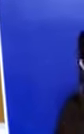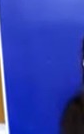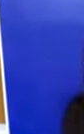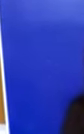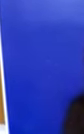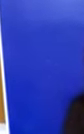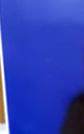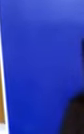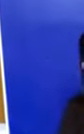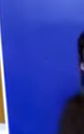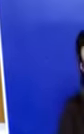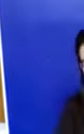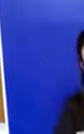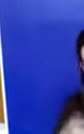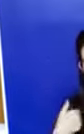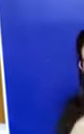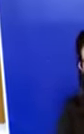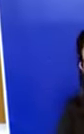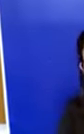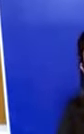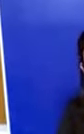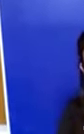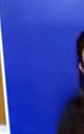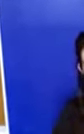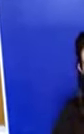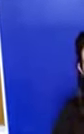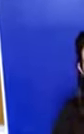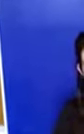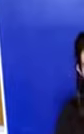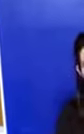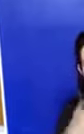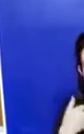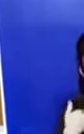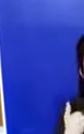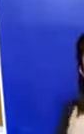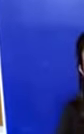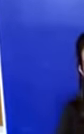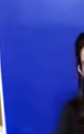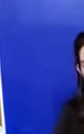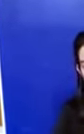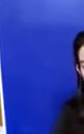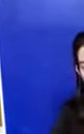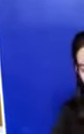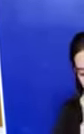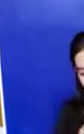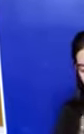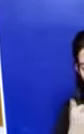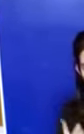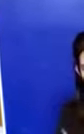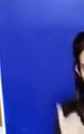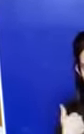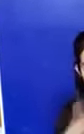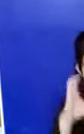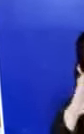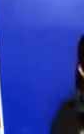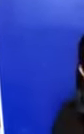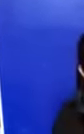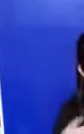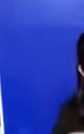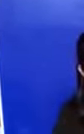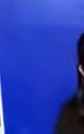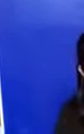ของการแพร่ระบาดโควิดนะเป็นกลุ่มการแพร่ระบาดเป็นกลุ่มก้อนได้ง่ายนะซึ่งในช่วงที่ผ่านมานั้นก็สามารถจับกลุ่มบ่อนการพนัน